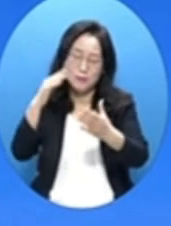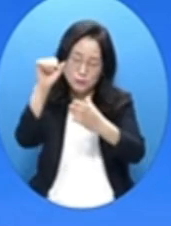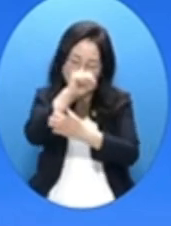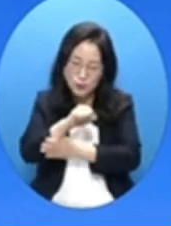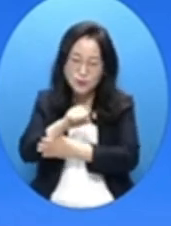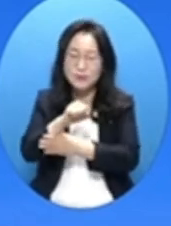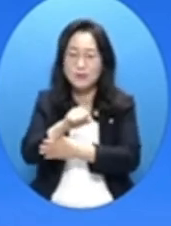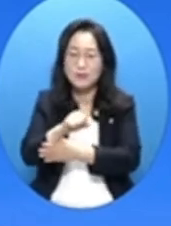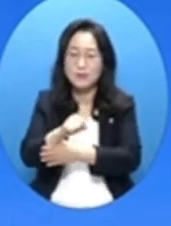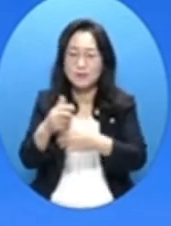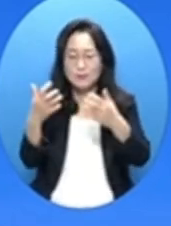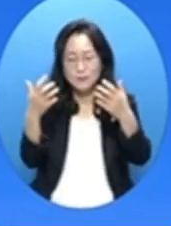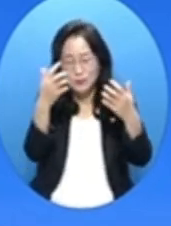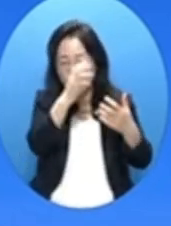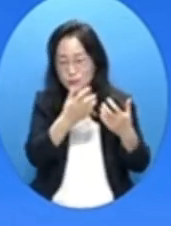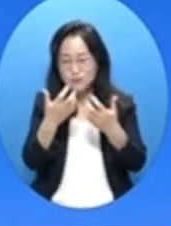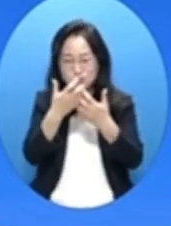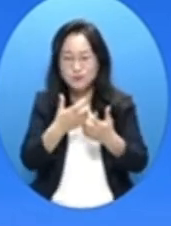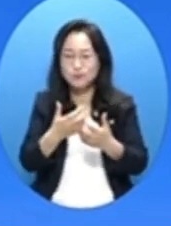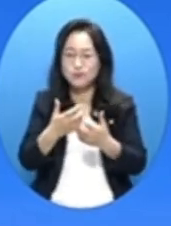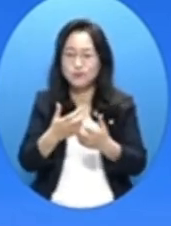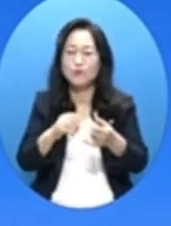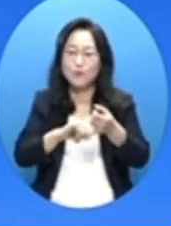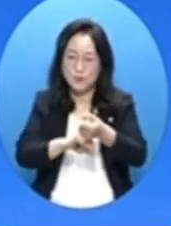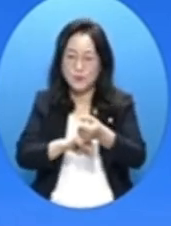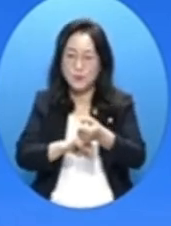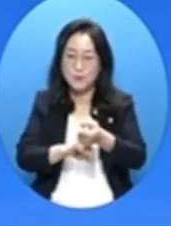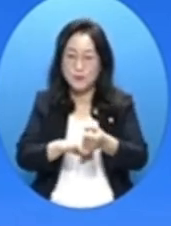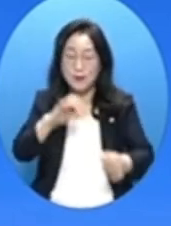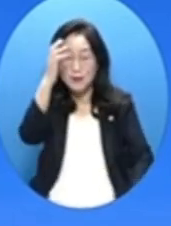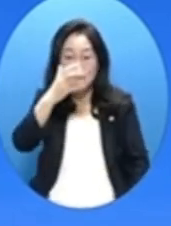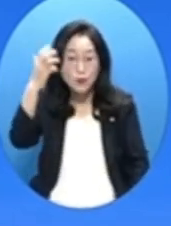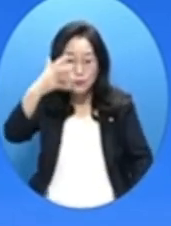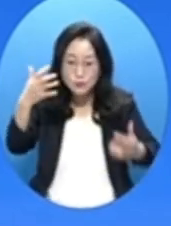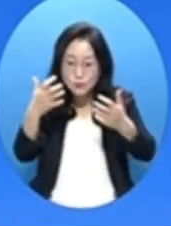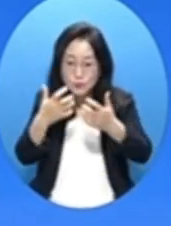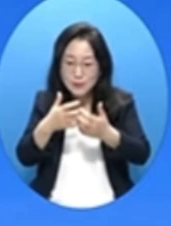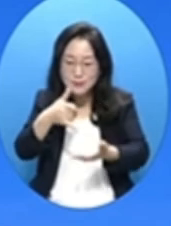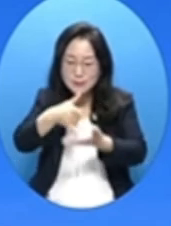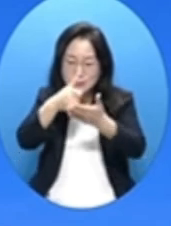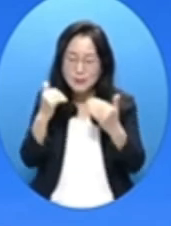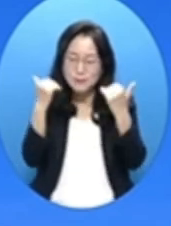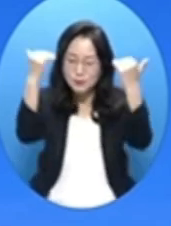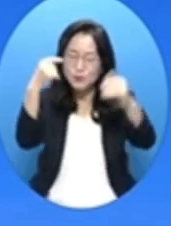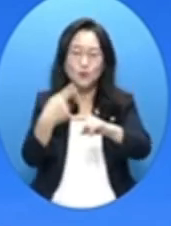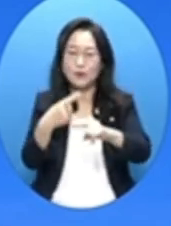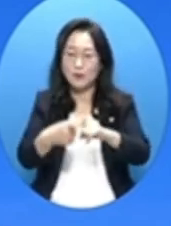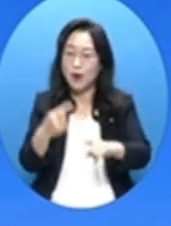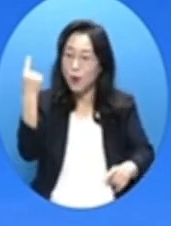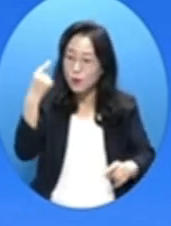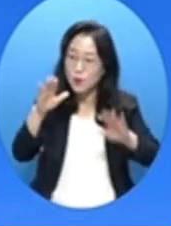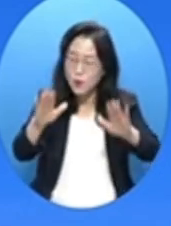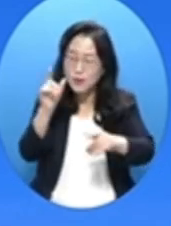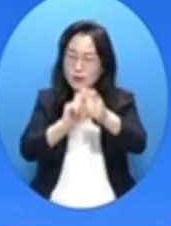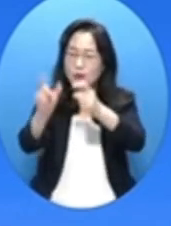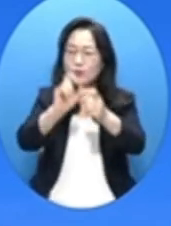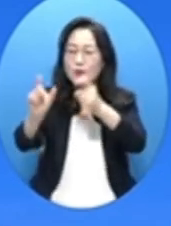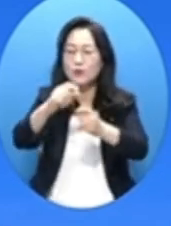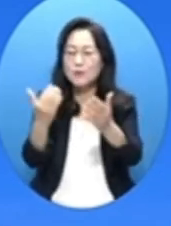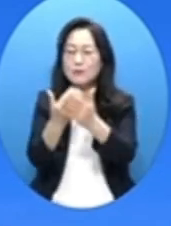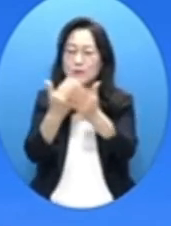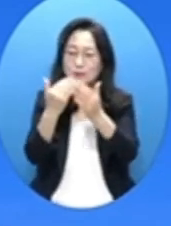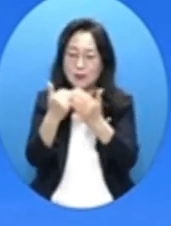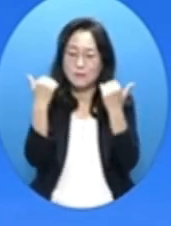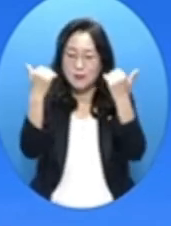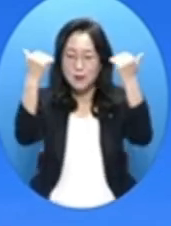것입니다. 성령 충만한 사람은 인격적으로 날마다 성숙해가는 사람입니다. 어제보다 오늘이나 오늘보다 내일이 나은 사람이 성령